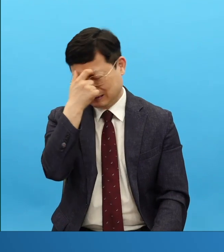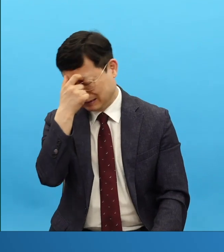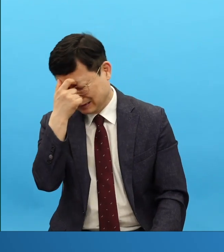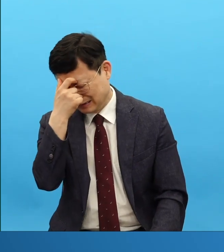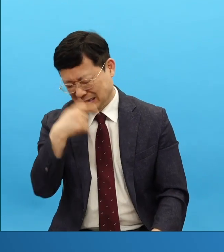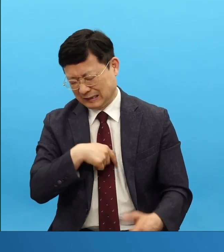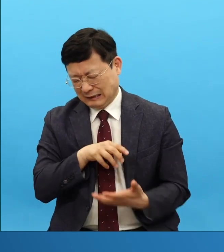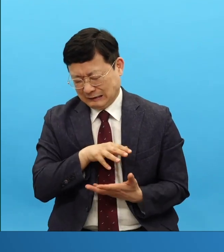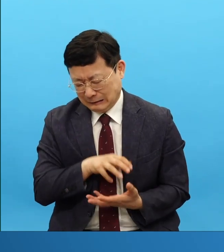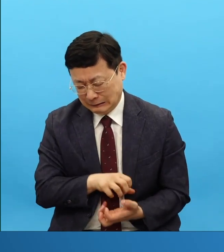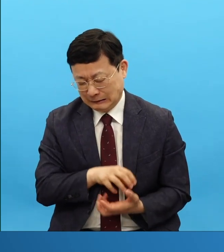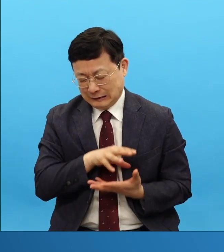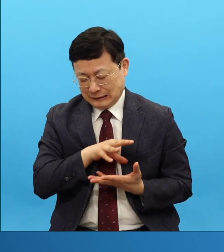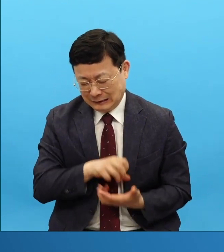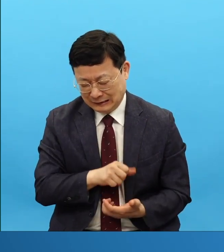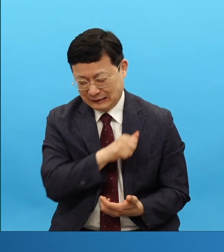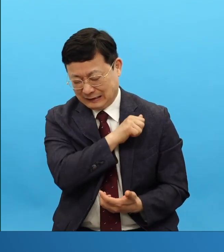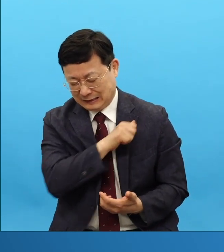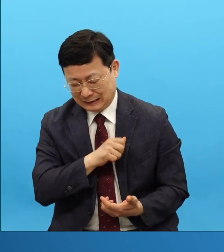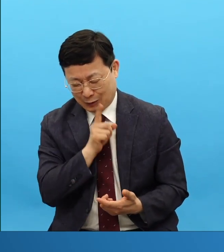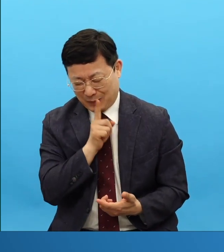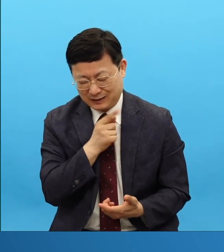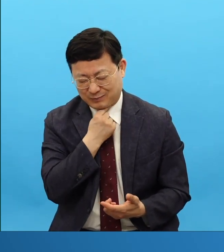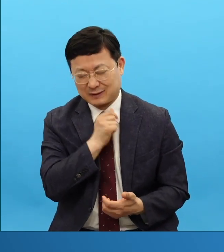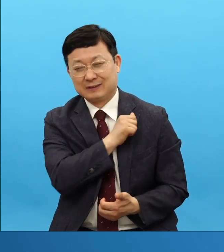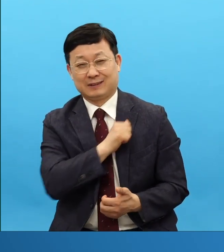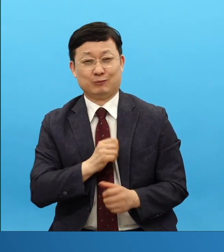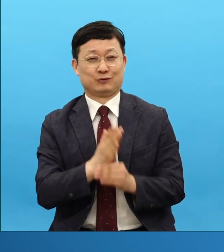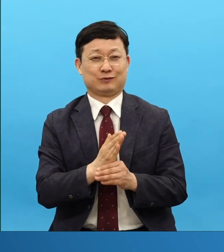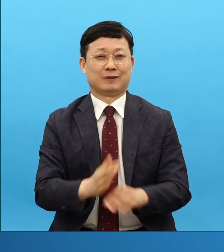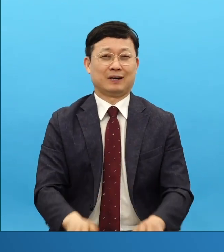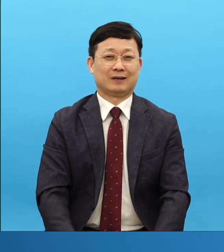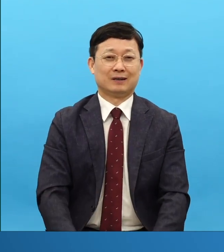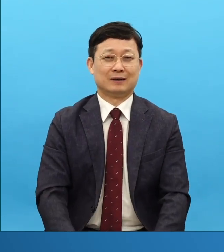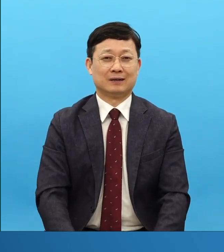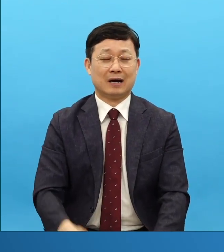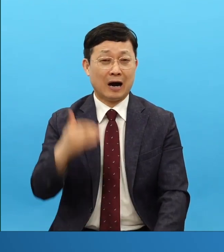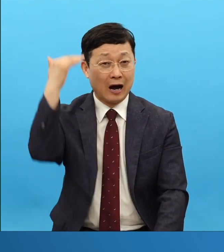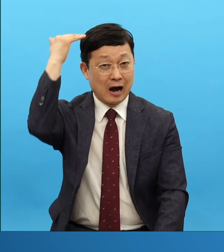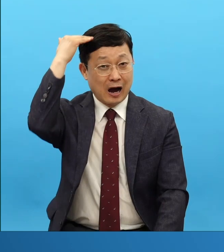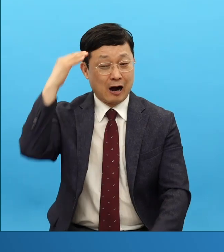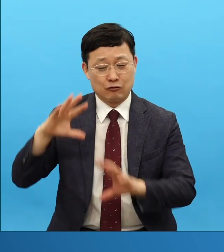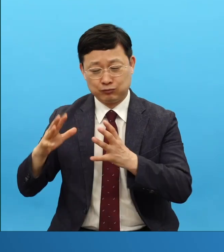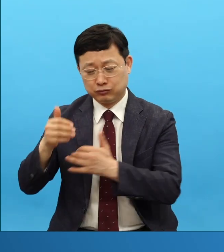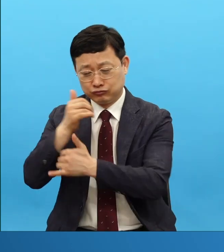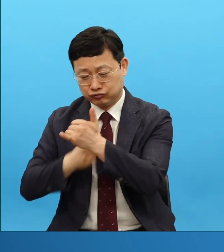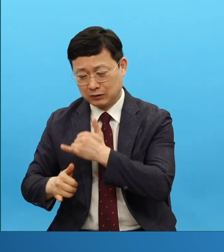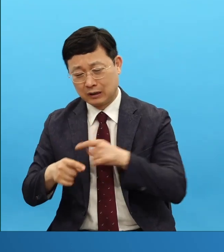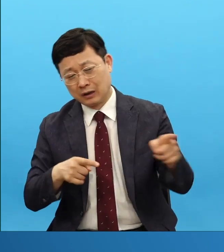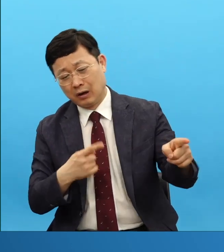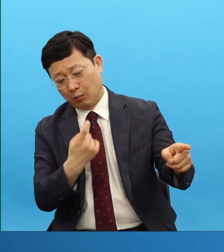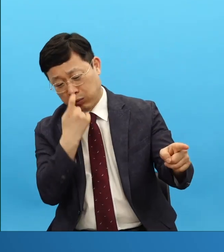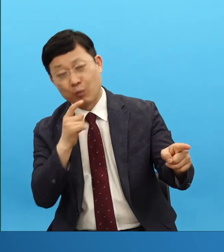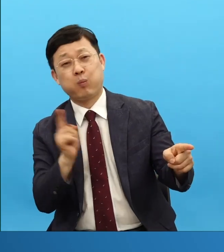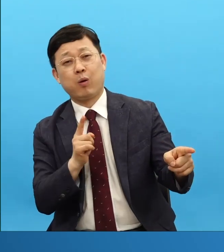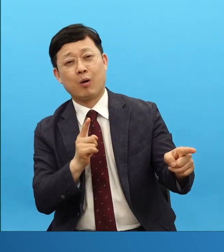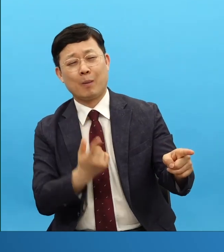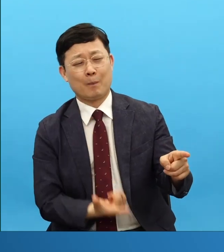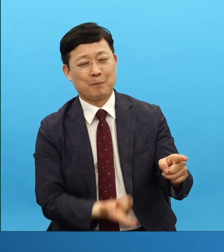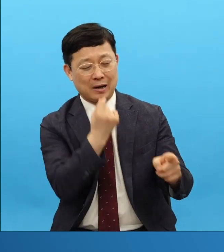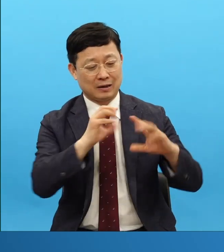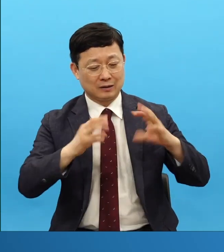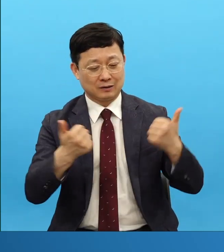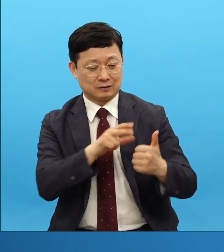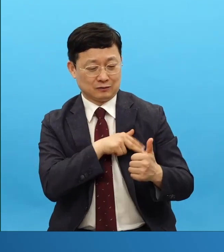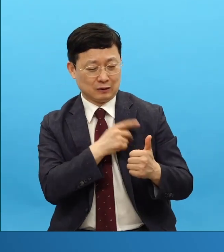이거가지고. It's so difficult just to hold it in. That's why I continue to pray. 국민들 그래 만들 겁니까? 우리 후대들 그래 만들 겁니까? 눈 떠야 돼요.